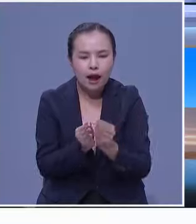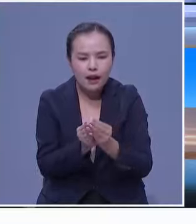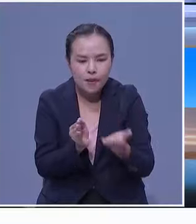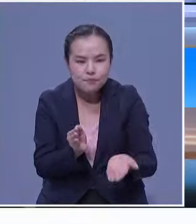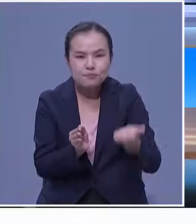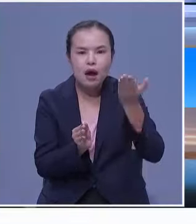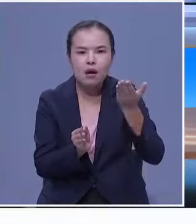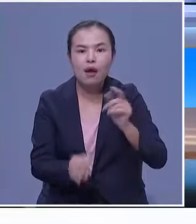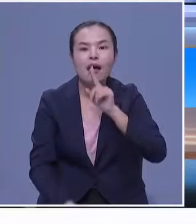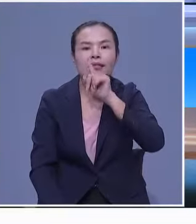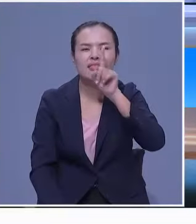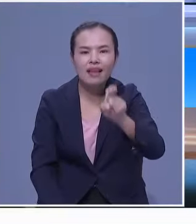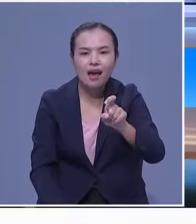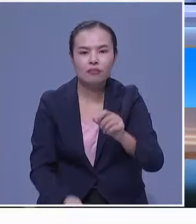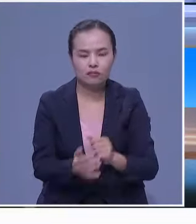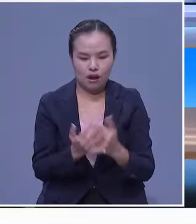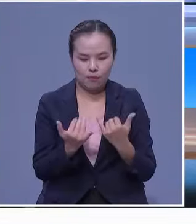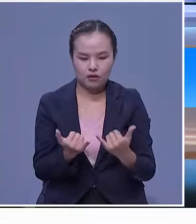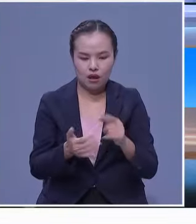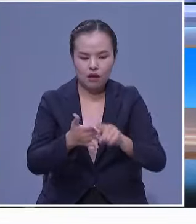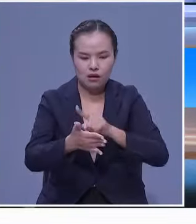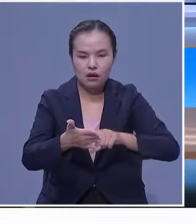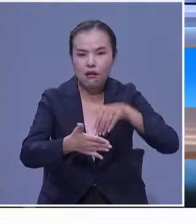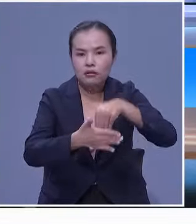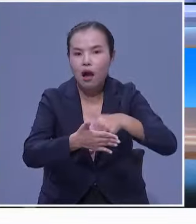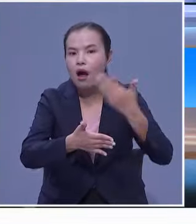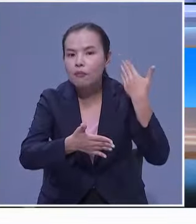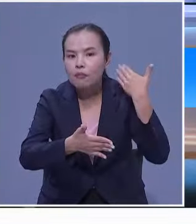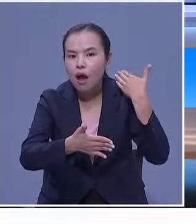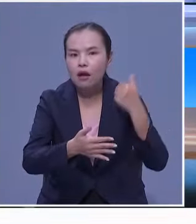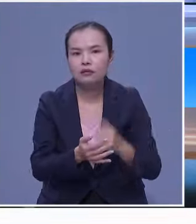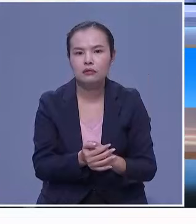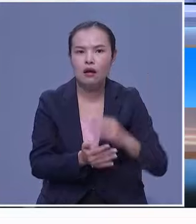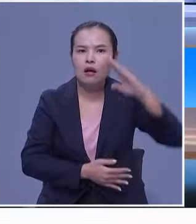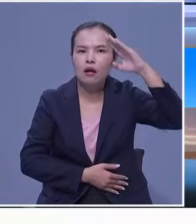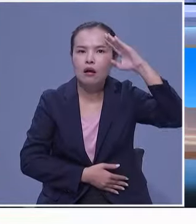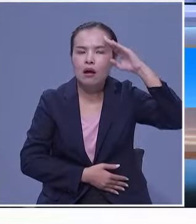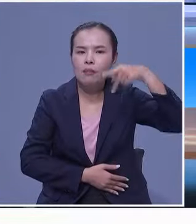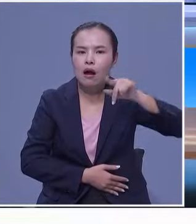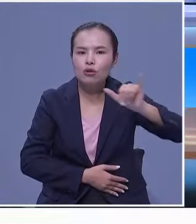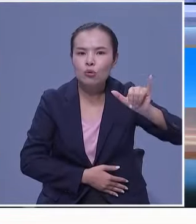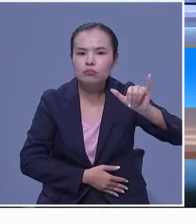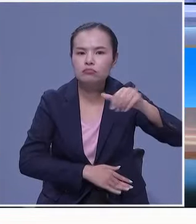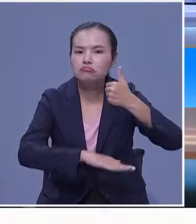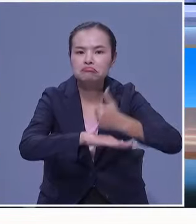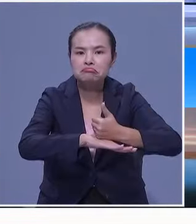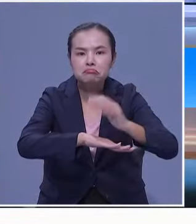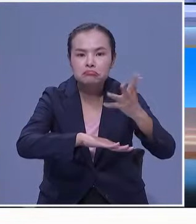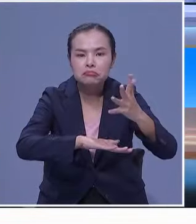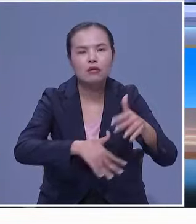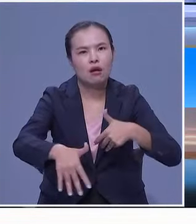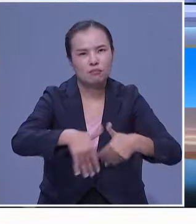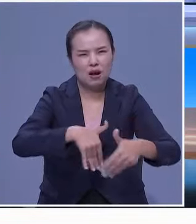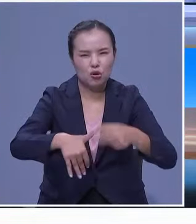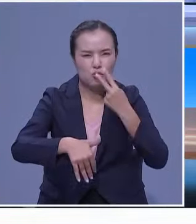ยแต่ตั้งคำถามกลับไปว่าแล้วปัจจุบันการเลือกตั้งครั้งที่ผ่านมาล่ะพลเอกประยุทธ์ก็ไม่เห็นได้รับการเลือกตั้งเพราะสุดท้ายประชาชนเ